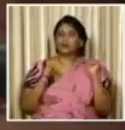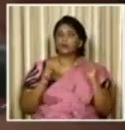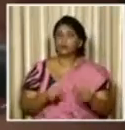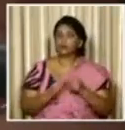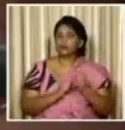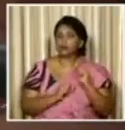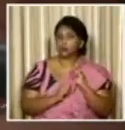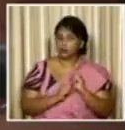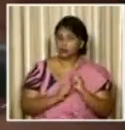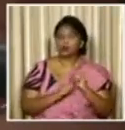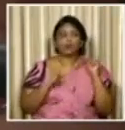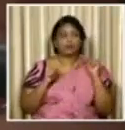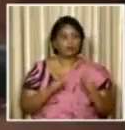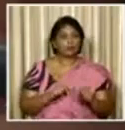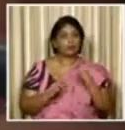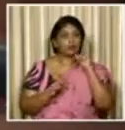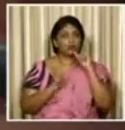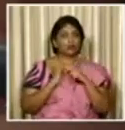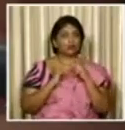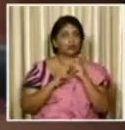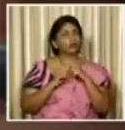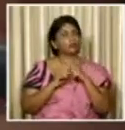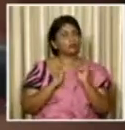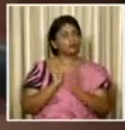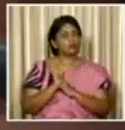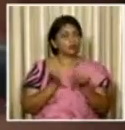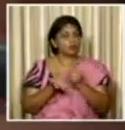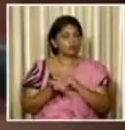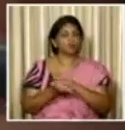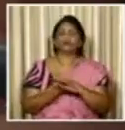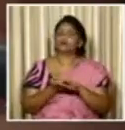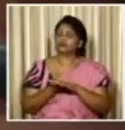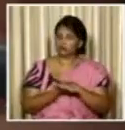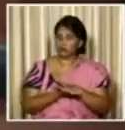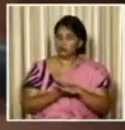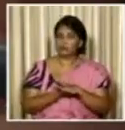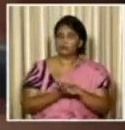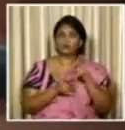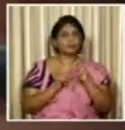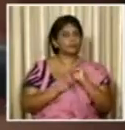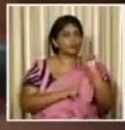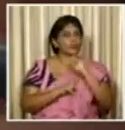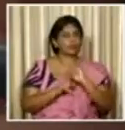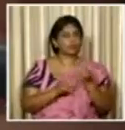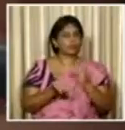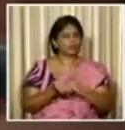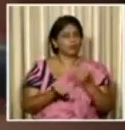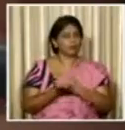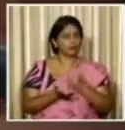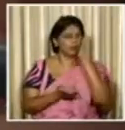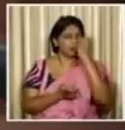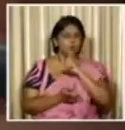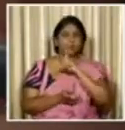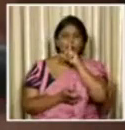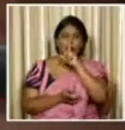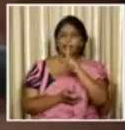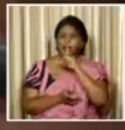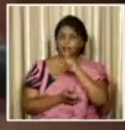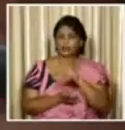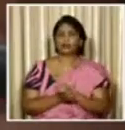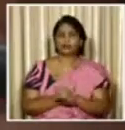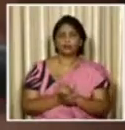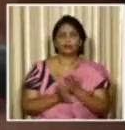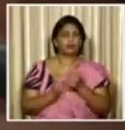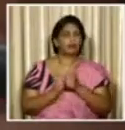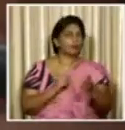ඕන? දැන් කරන්න ඕන කෝප් කමිටුව යථාවත් කරන්න ඕන. මේ පාර්ලිමේන්තු අවස්ථා ගණනාවකදී ඇහුවා.